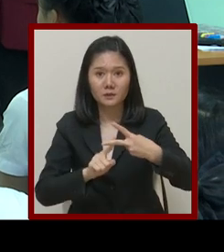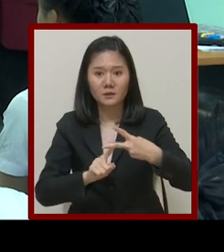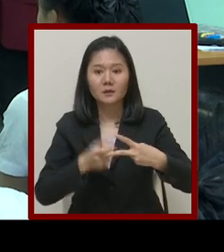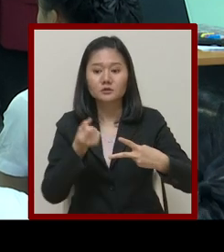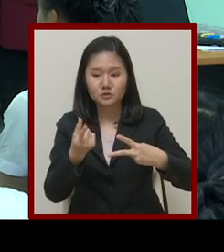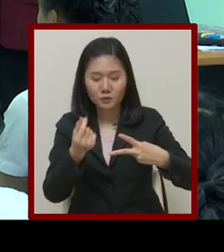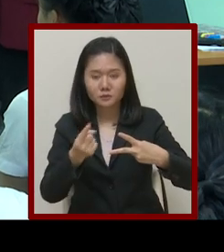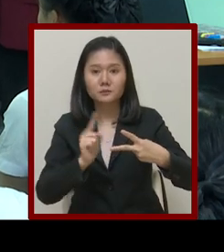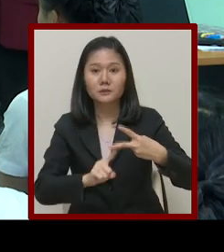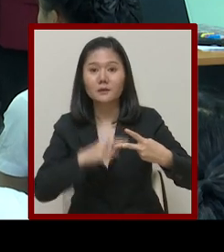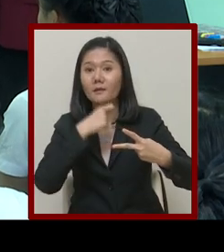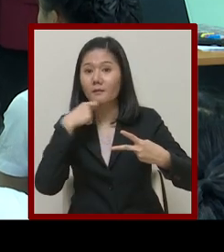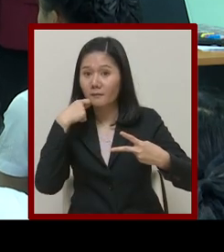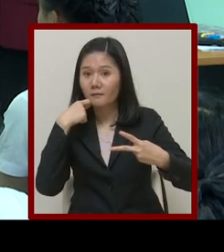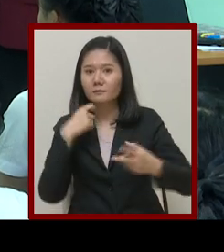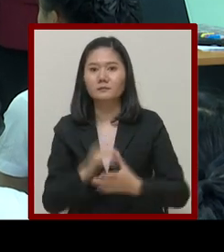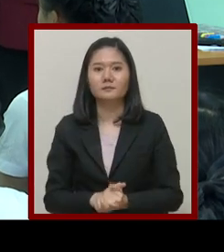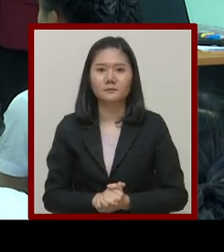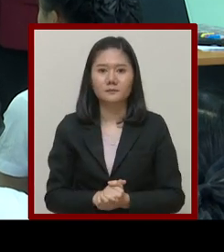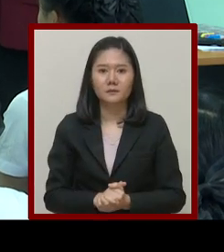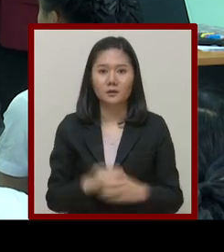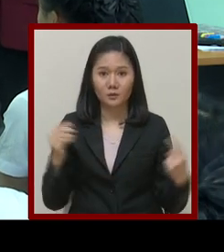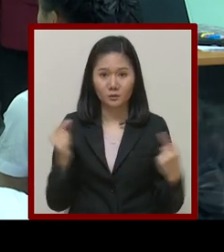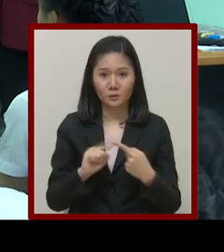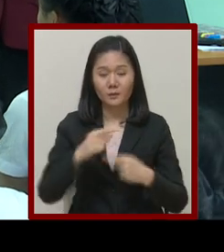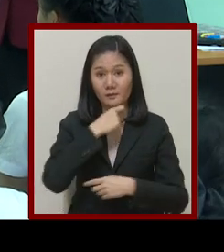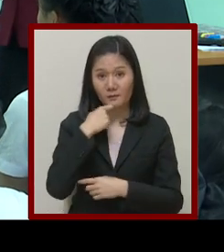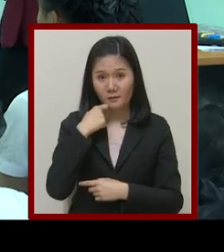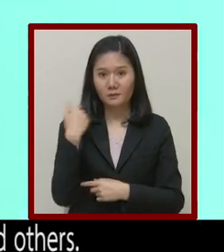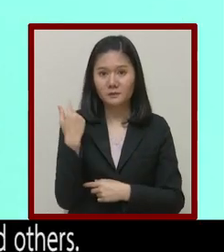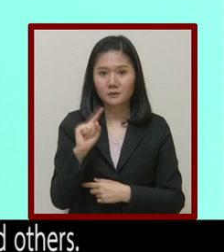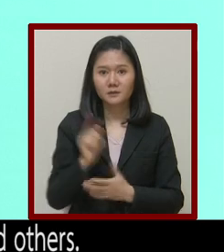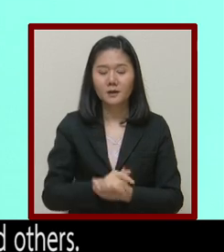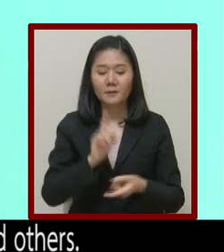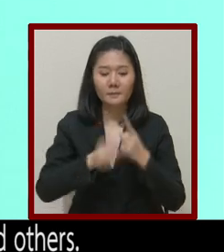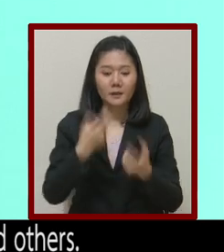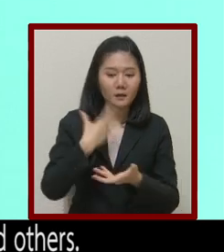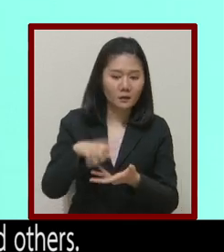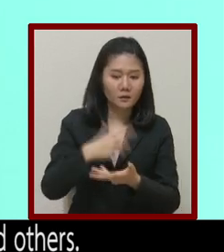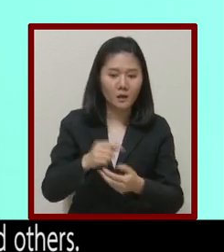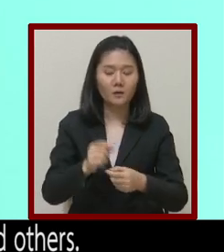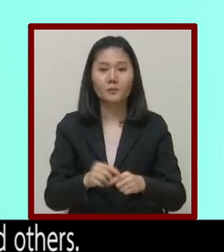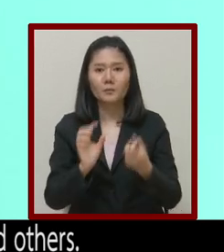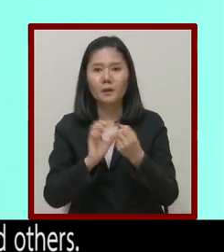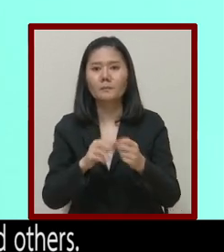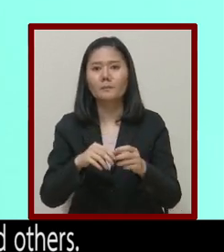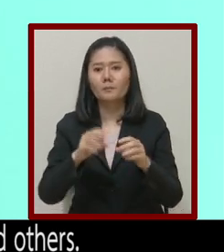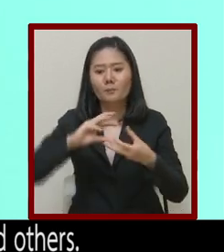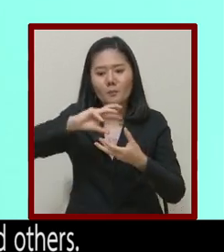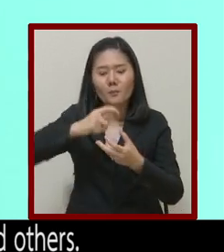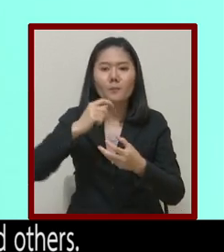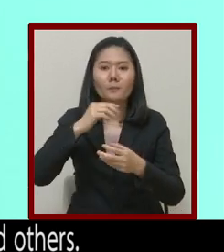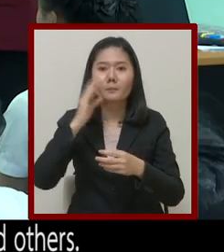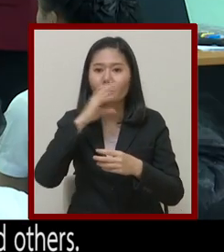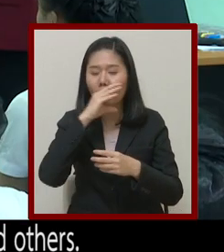ทำแบบสดแล้วก็แบบแห้งในส่วนของแบบแห้งเนี่ยที่เพื่อนพูดถึงผิวมะกรูดพลายผัก